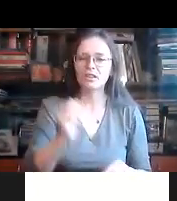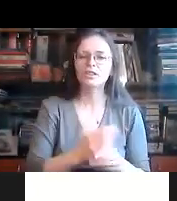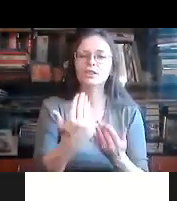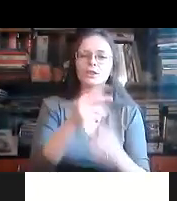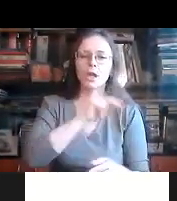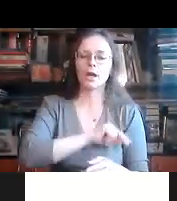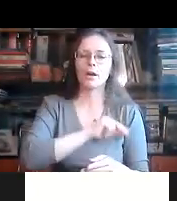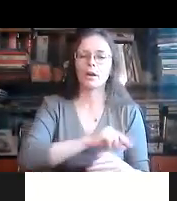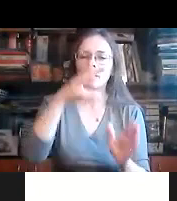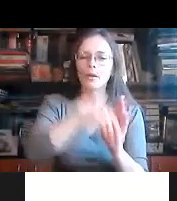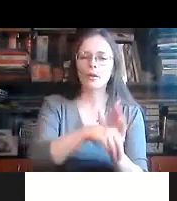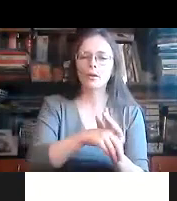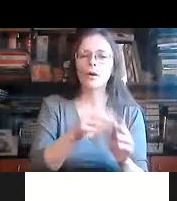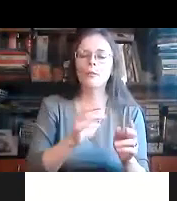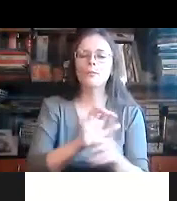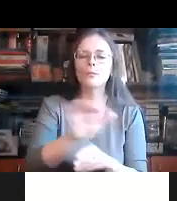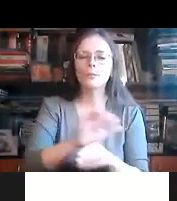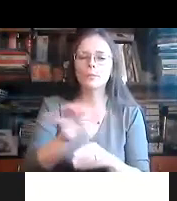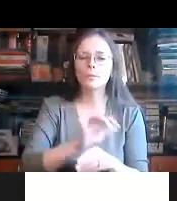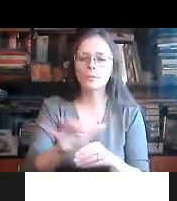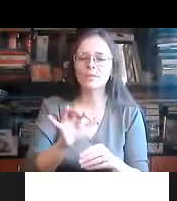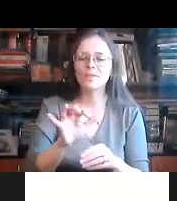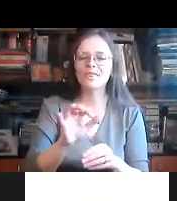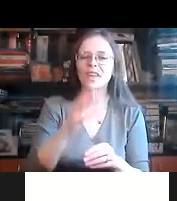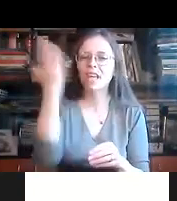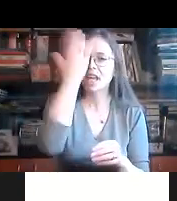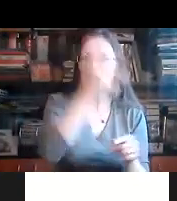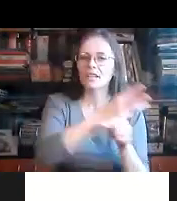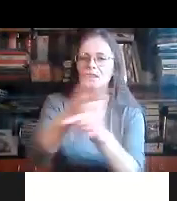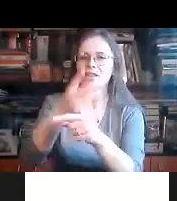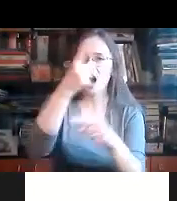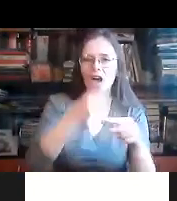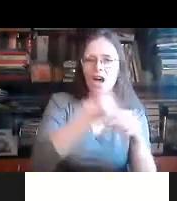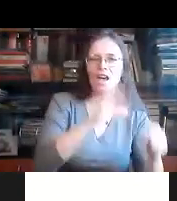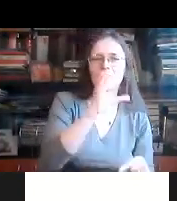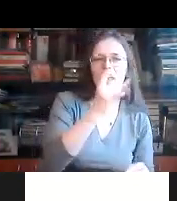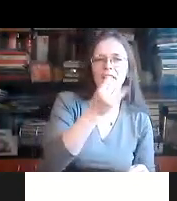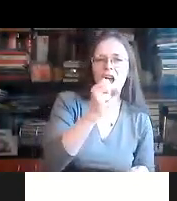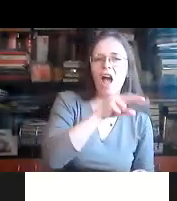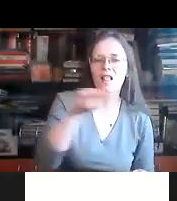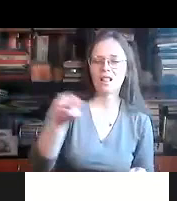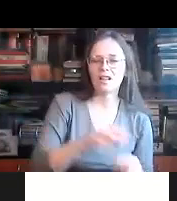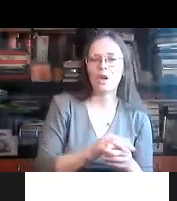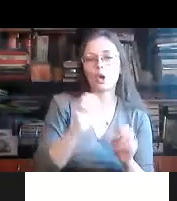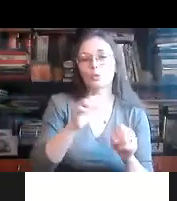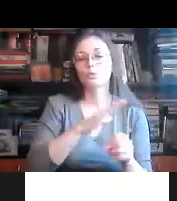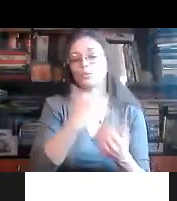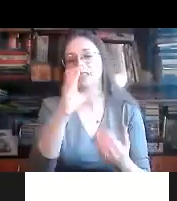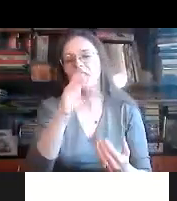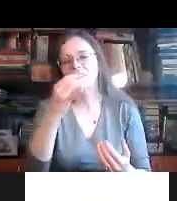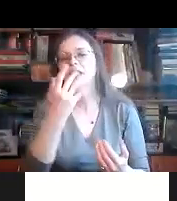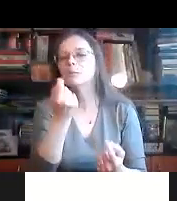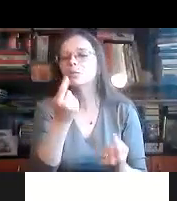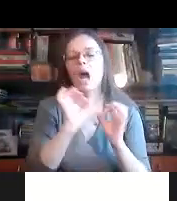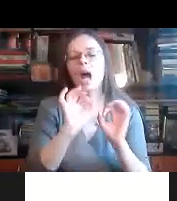кино. Но, возможно, Сергей, пару слов с той стороны, как выглядит